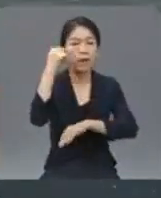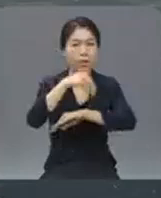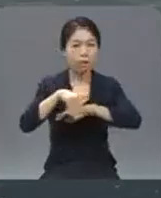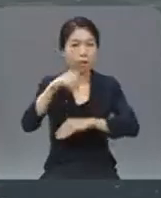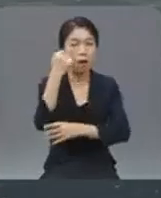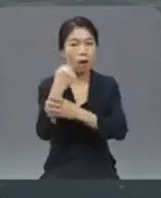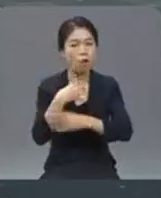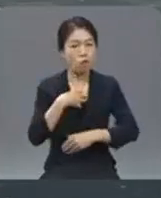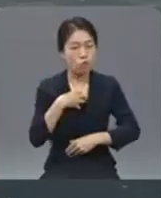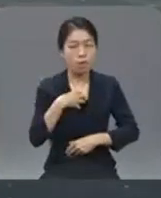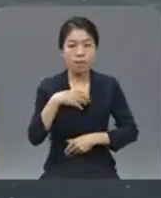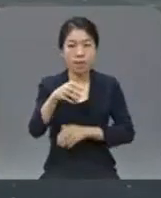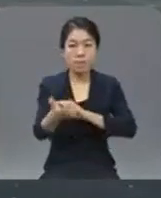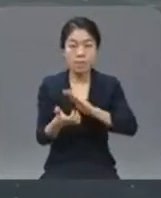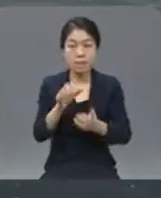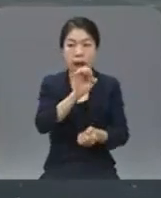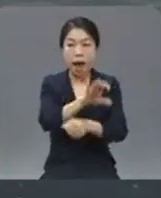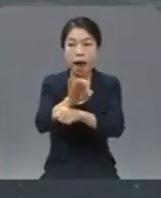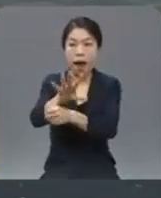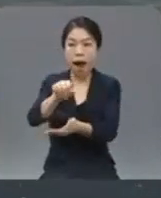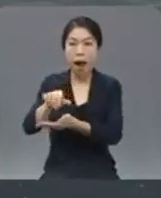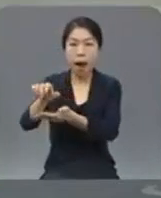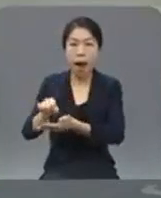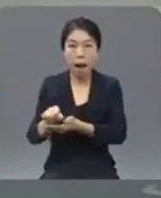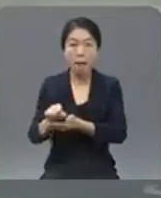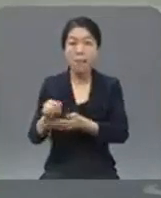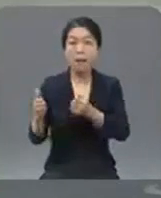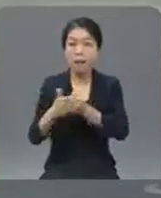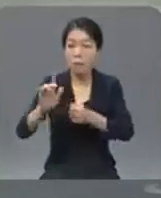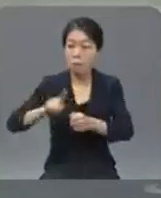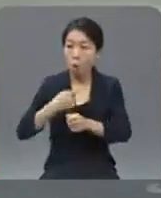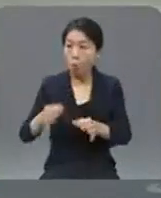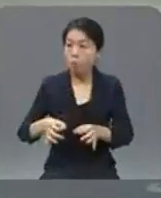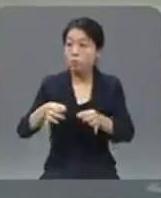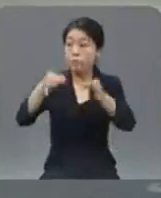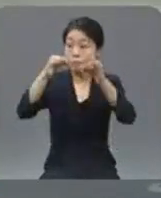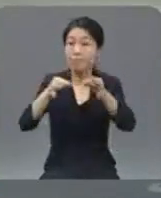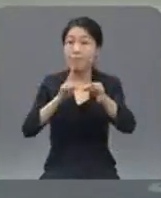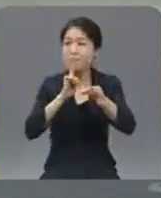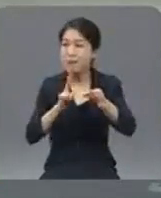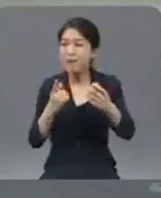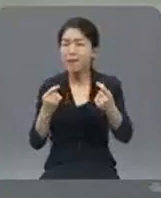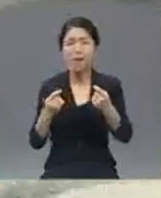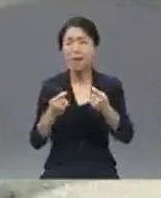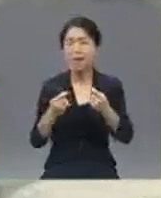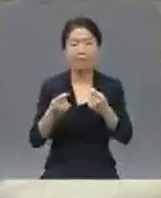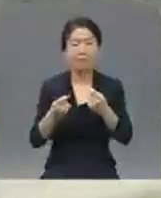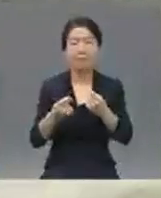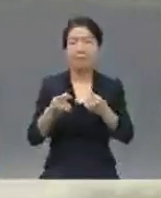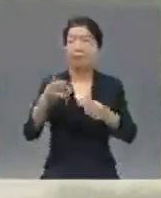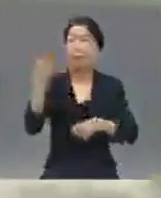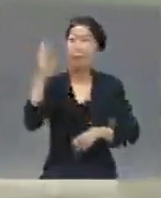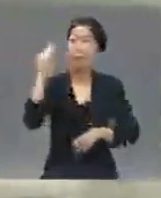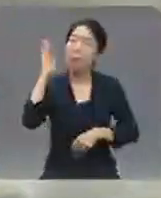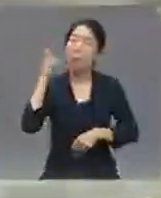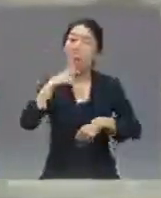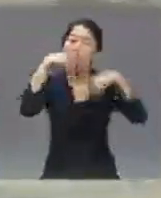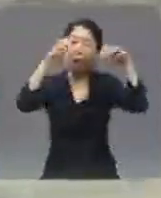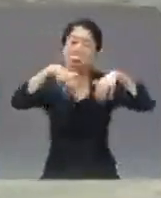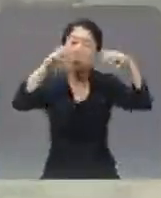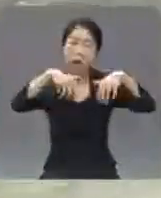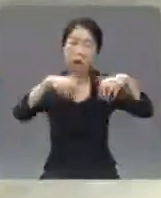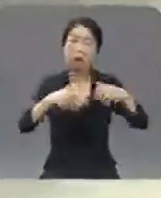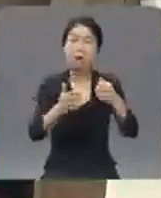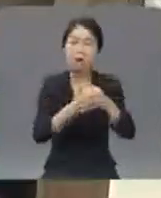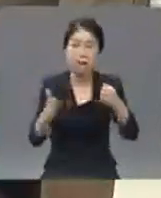사재기가 증가해 천일염 가격이 급등했다는 일부 주장에 대해서는 최근 비가 내린 날이 많아 천일염 생산량이